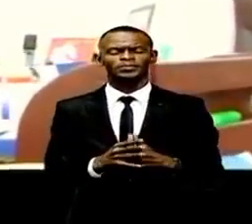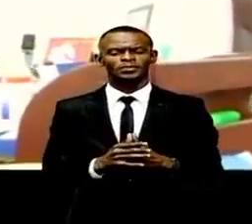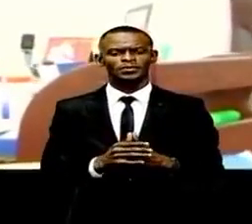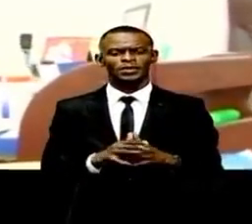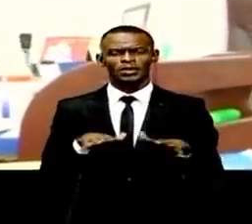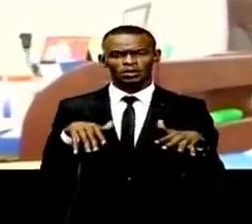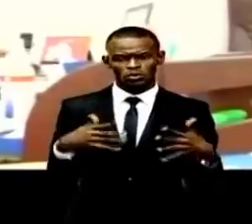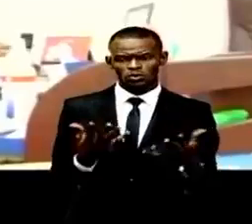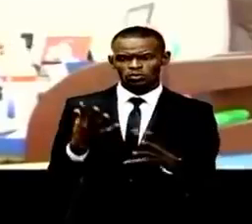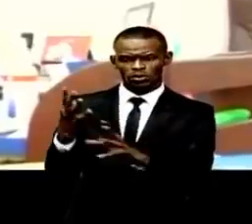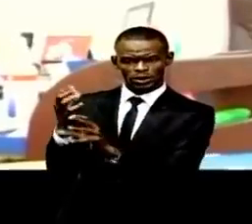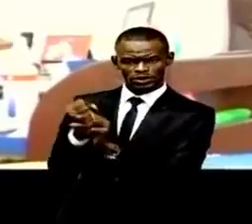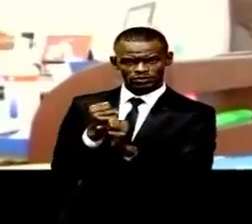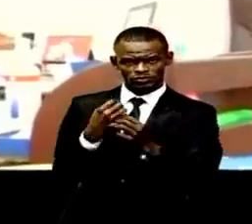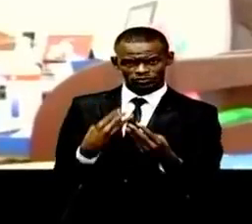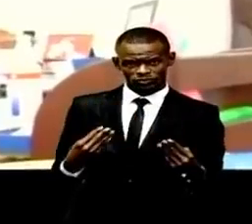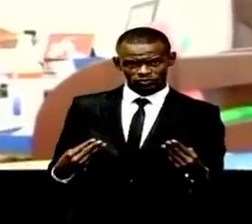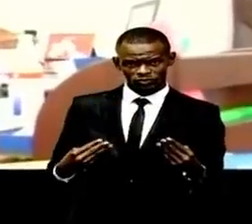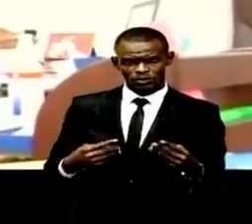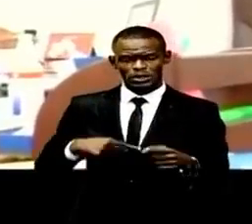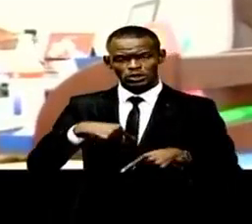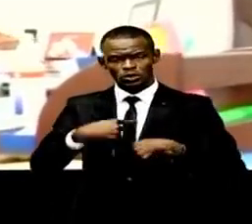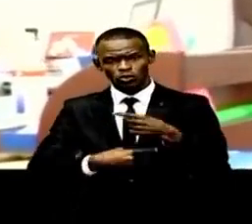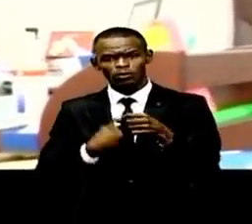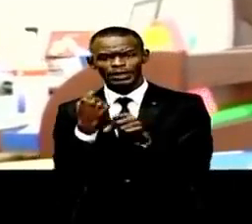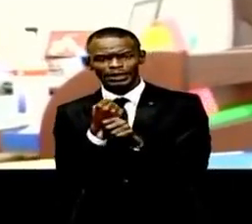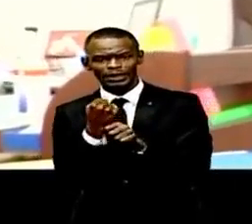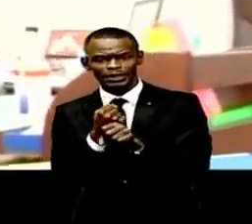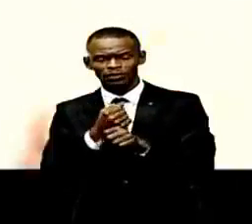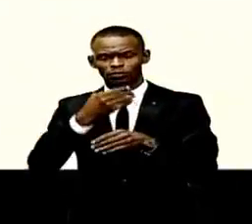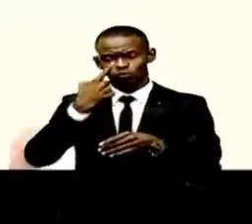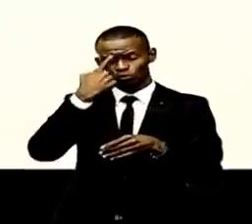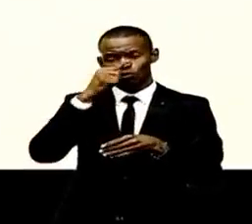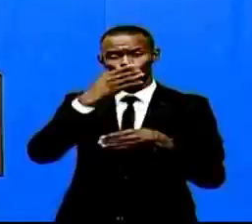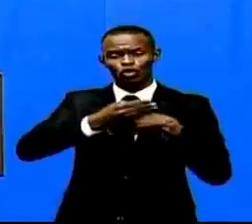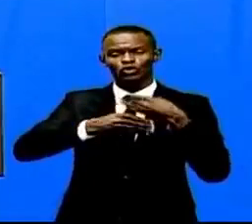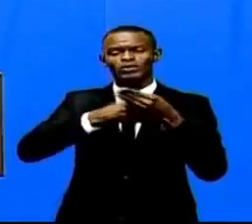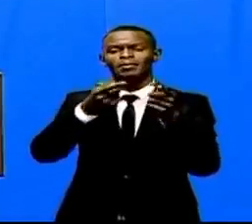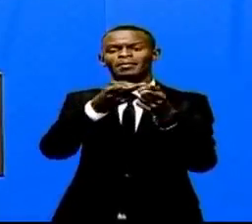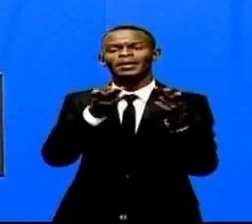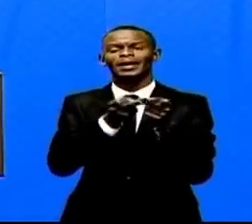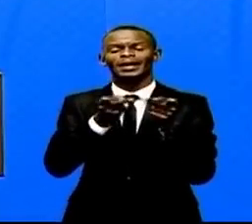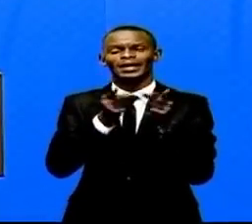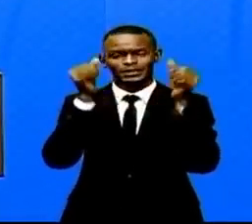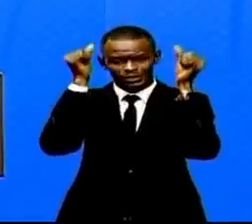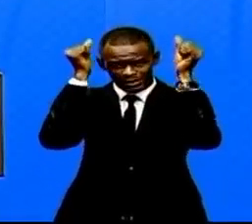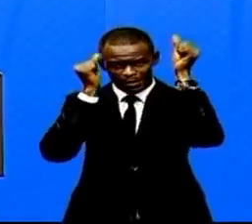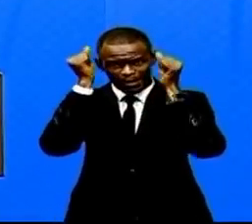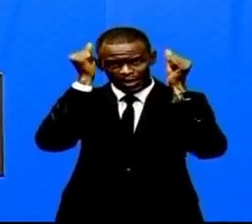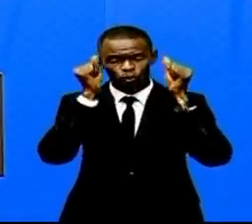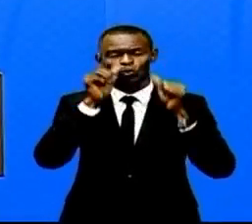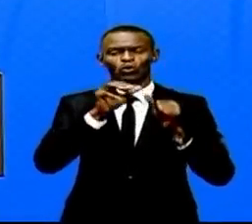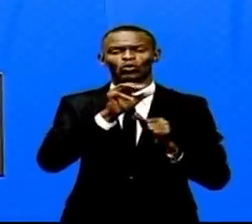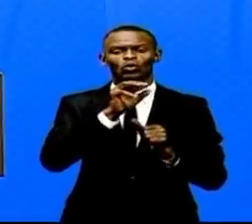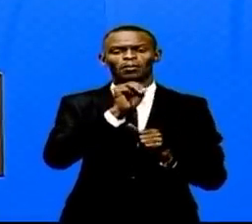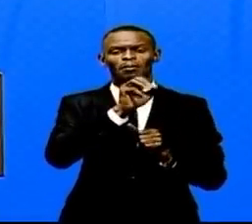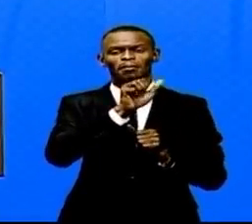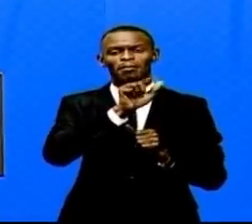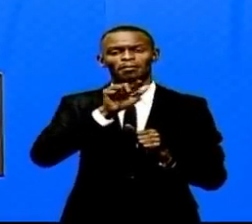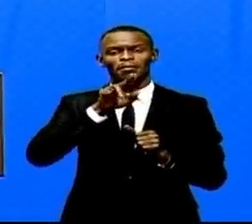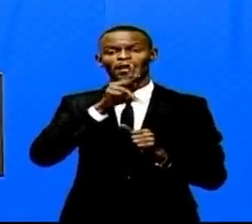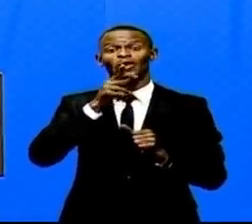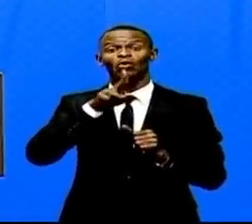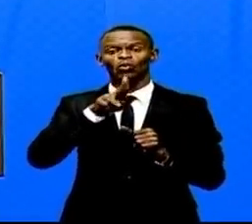travaux de viabilisation des infrastructures de base de la zone économique spéciale pilote de Maluku. La deuxième